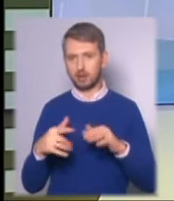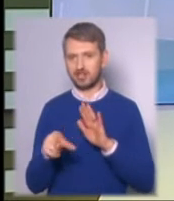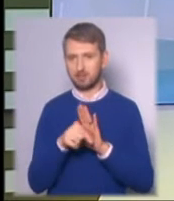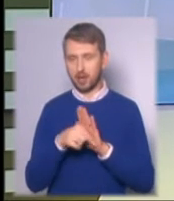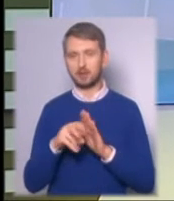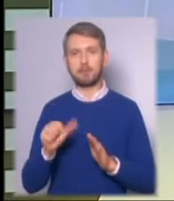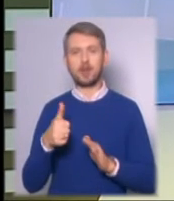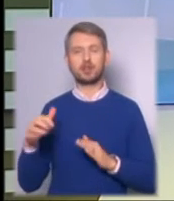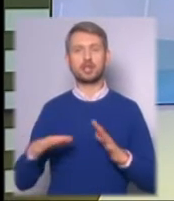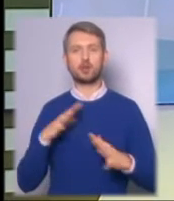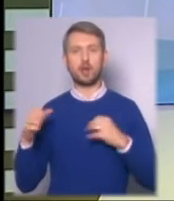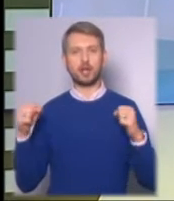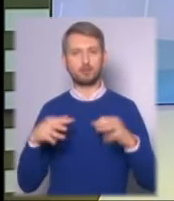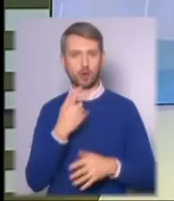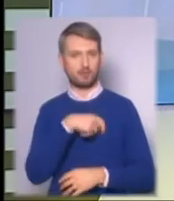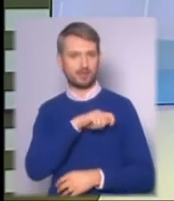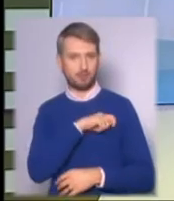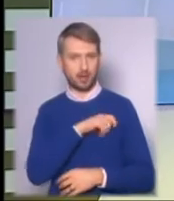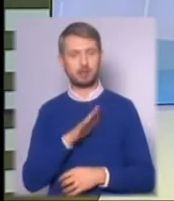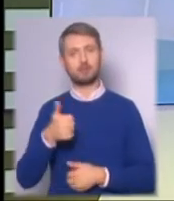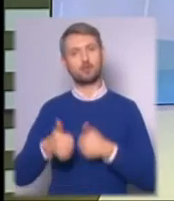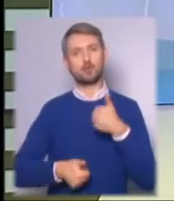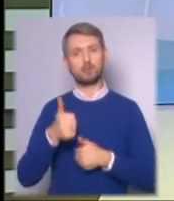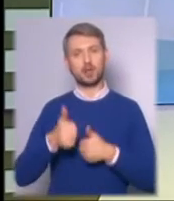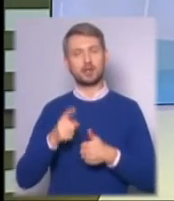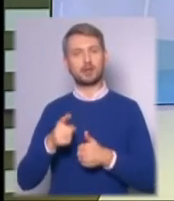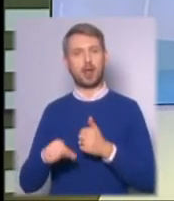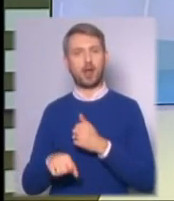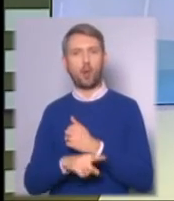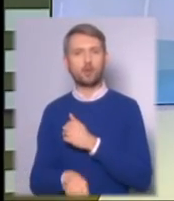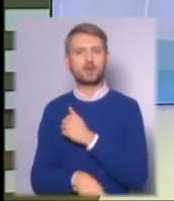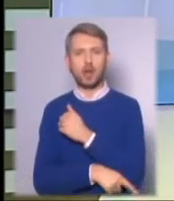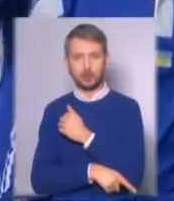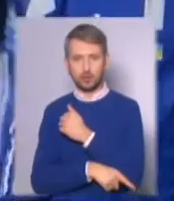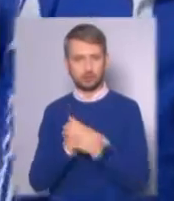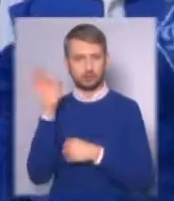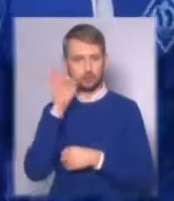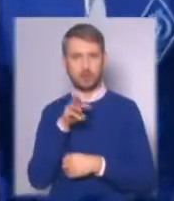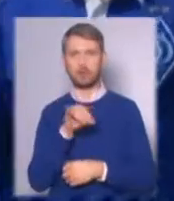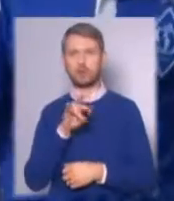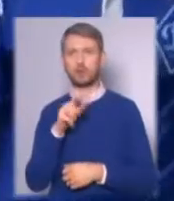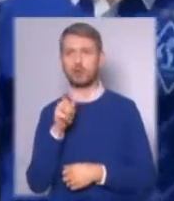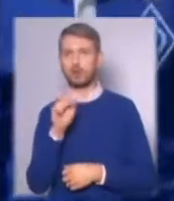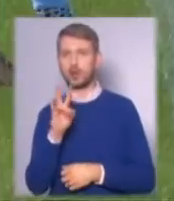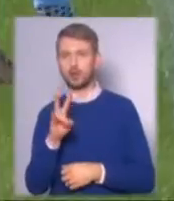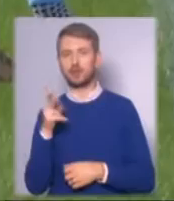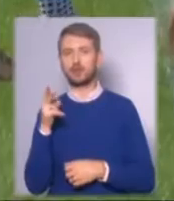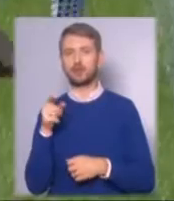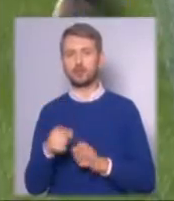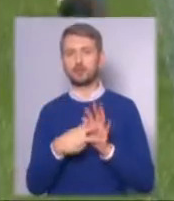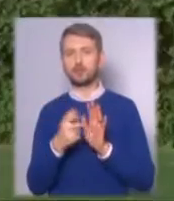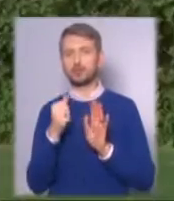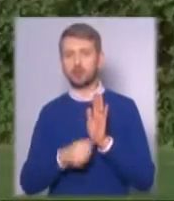зборах в іспанській Марбелії. У суперництві з аутсайдером другої бундесліги «Мюнхен» 1860 вони розписали